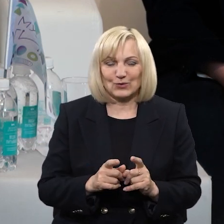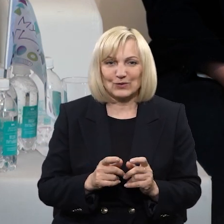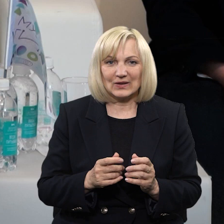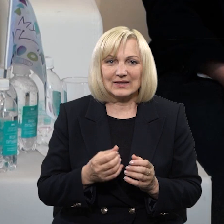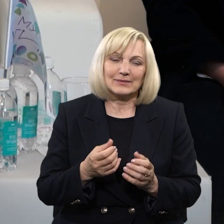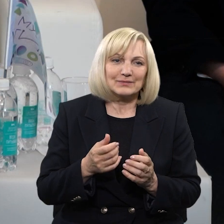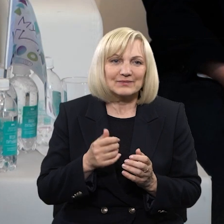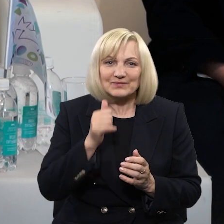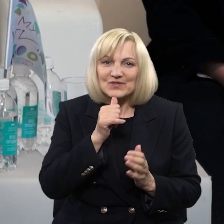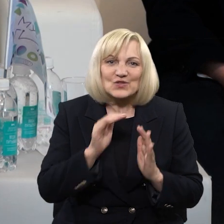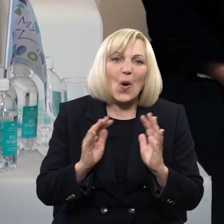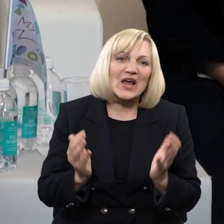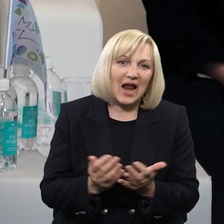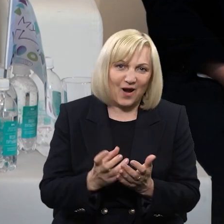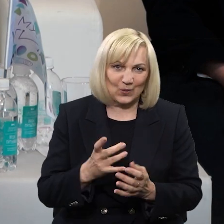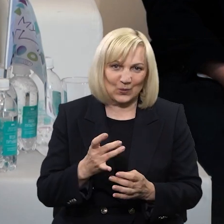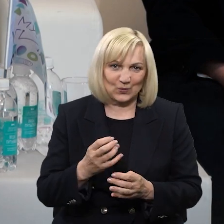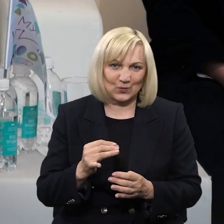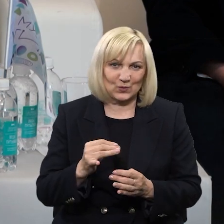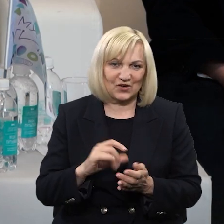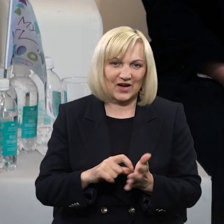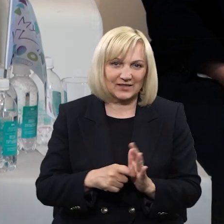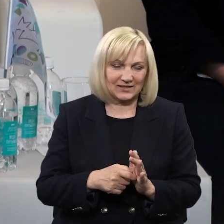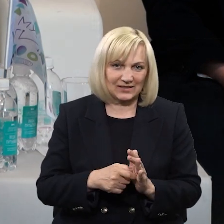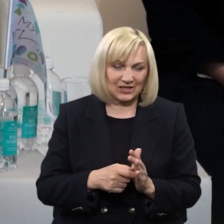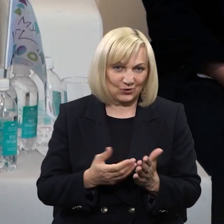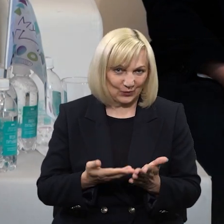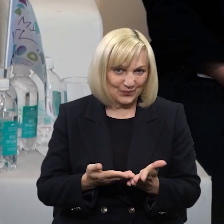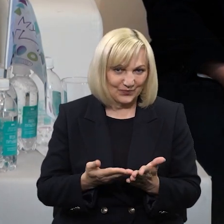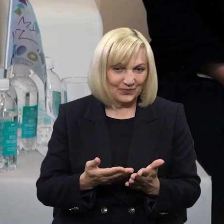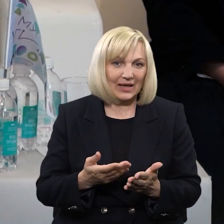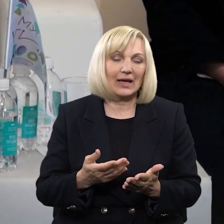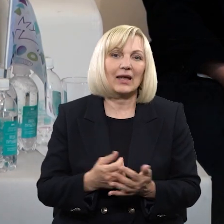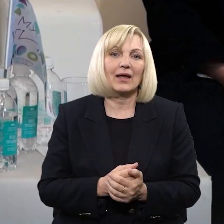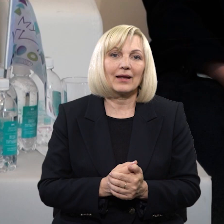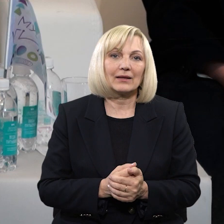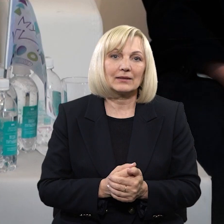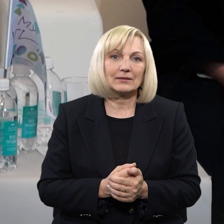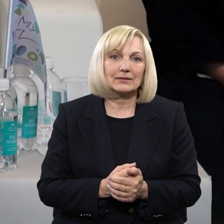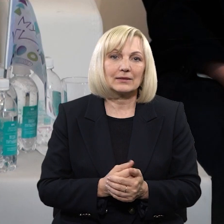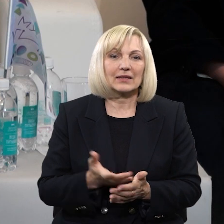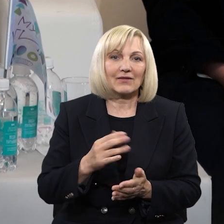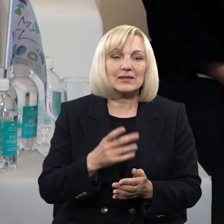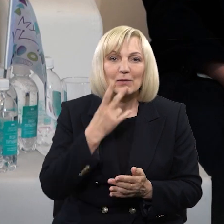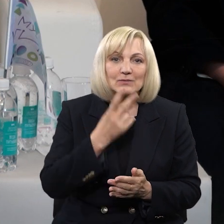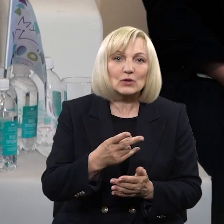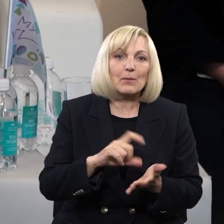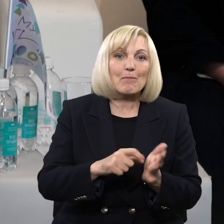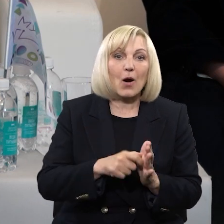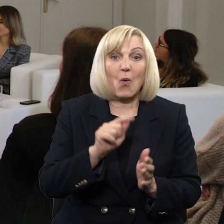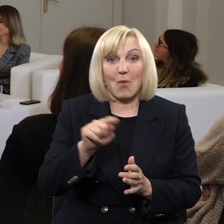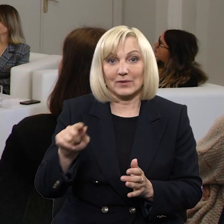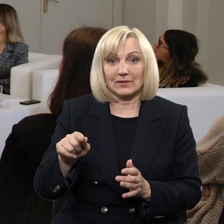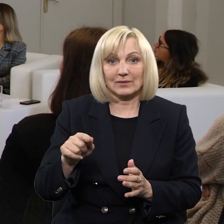сакральную такую квартиру и Давайте пробежимся немножко по комнатам